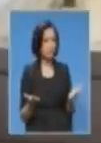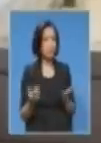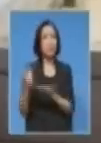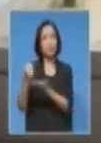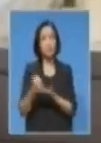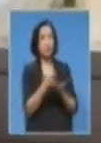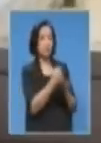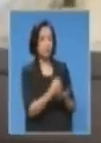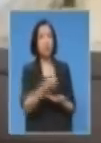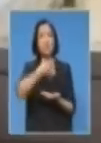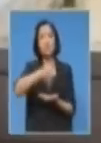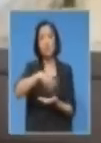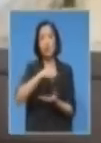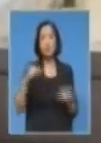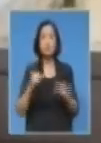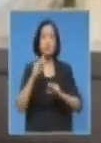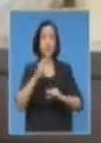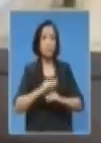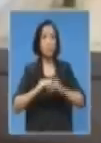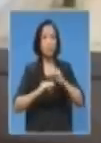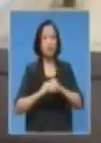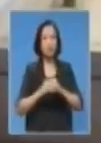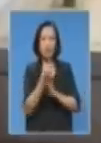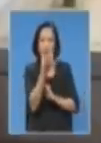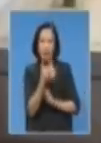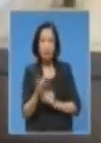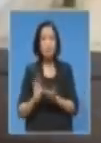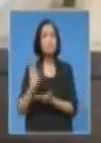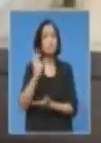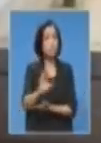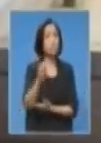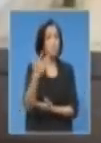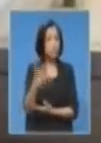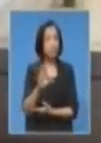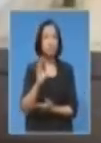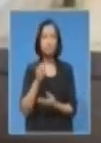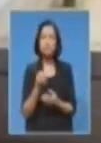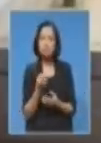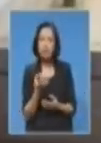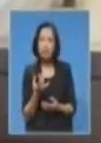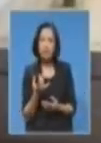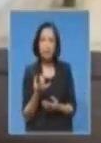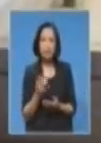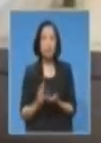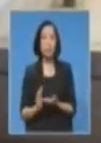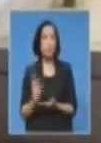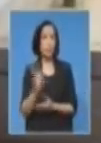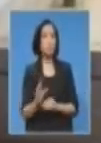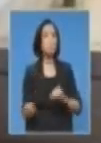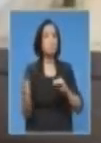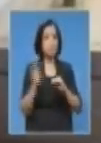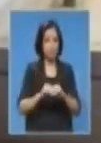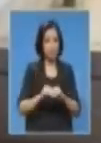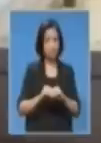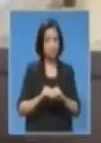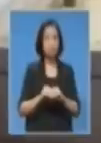าในโครงการแต่ละด้านเนี่ยอะไรที่ลงไปแล้วบ้างอะไรที่จะลงเพิ่มเติมได้อีก